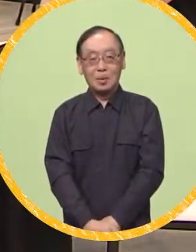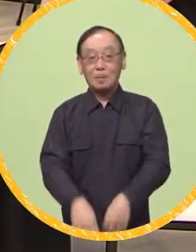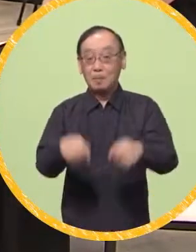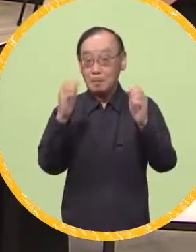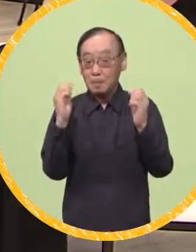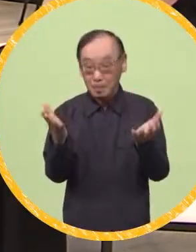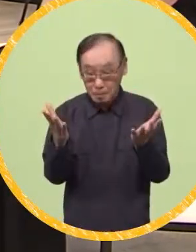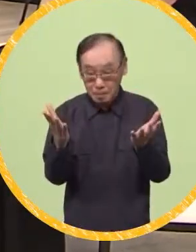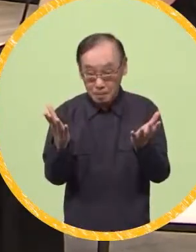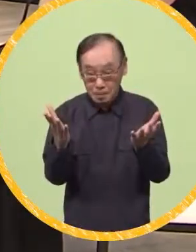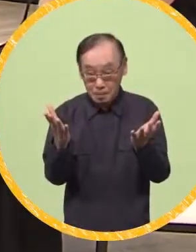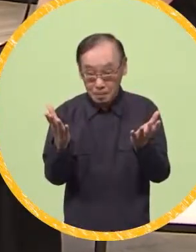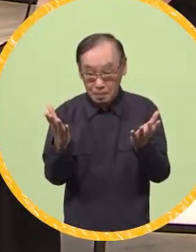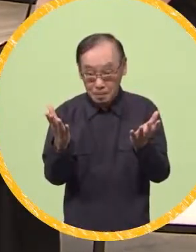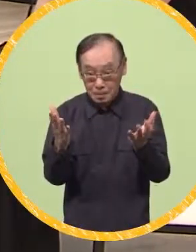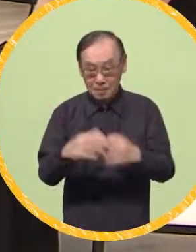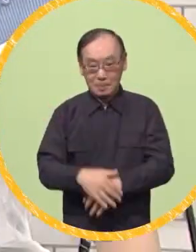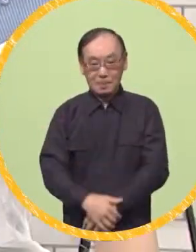平和